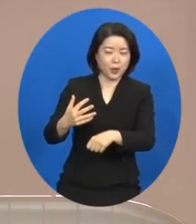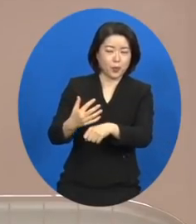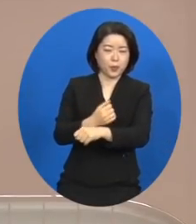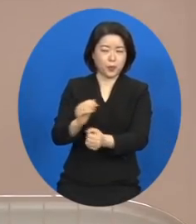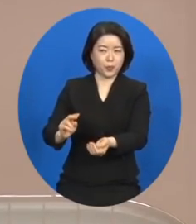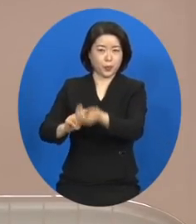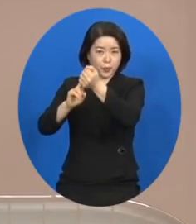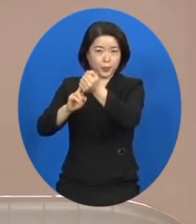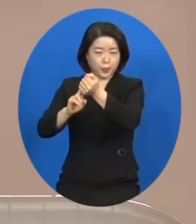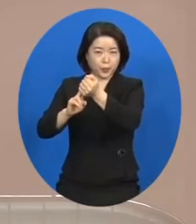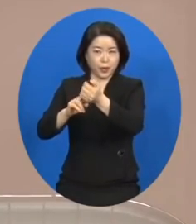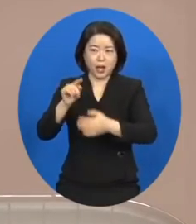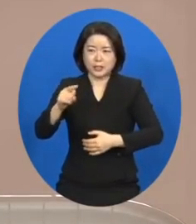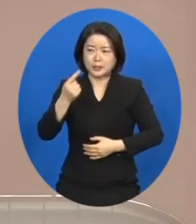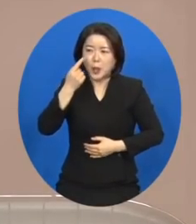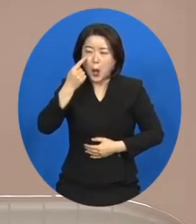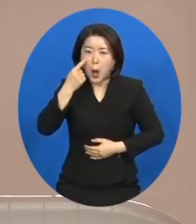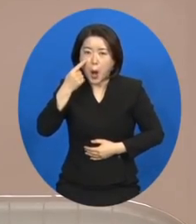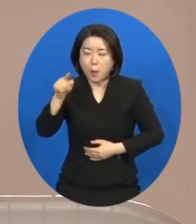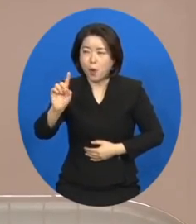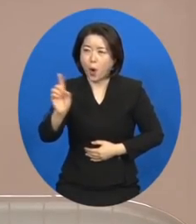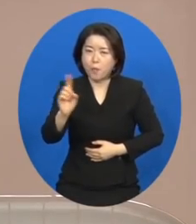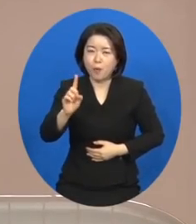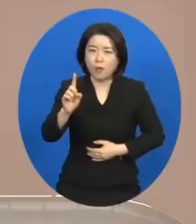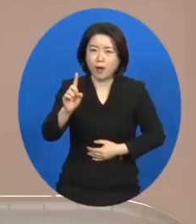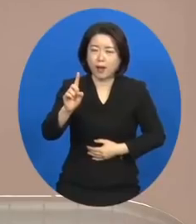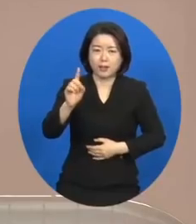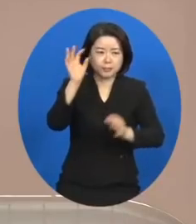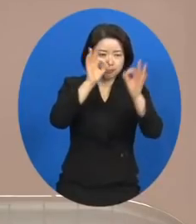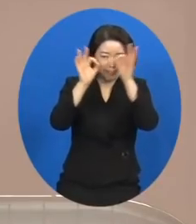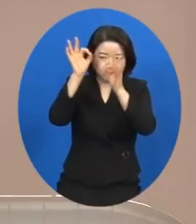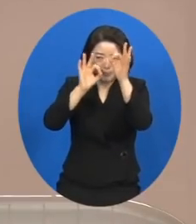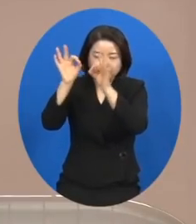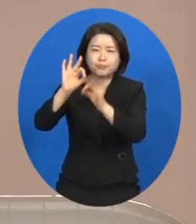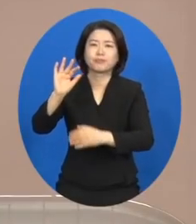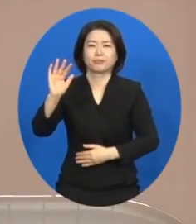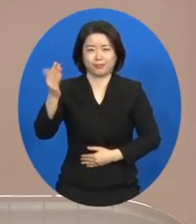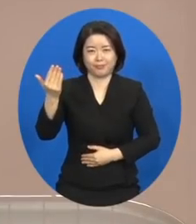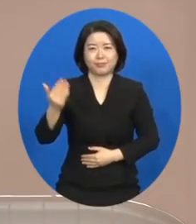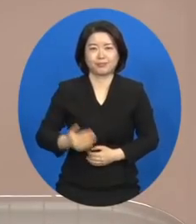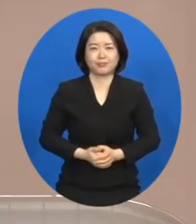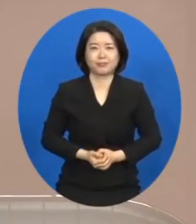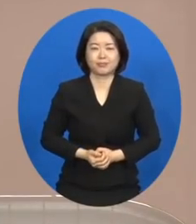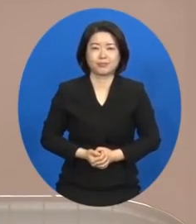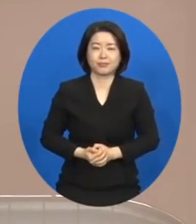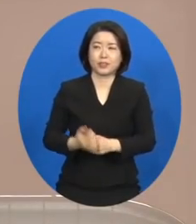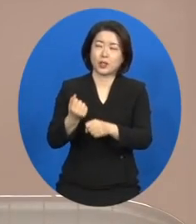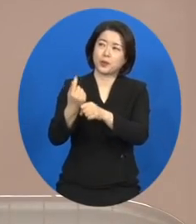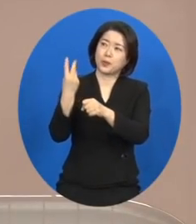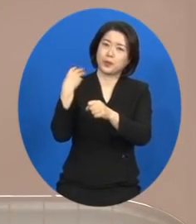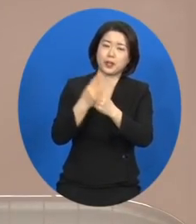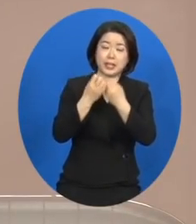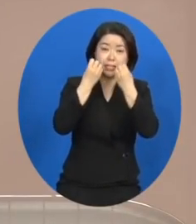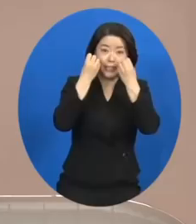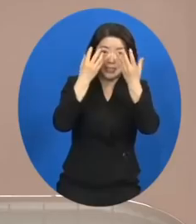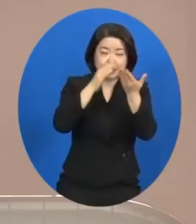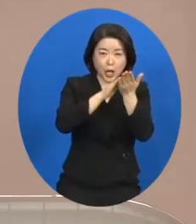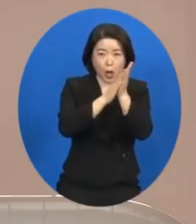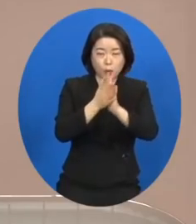이사와 같은 눈에 보이는 무엇인가를 자꾸 찾게 된다는 것이죠. 몇 년 전 새롭게 하소서라는